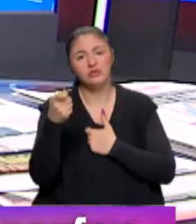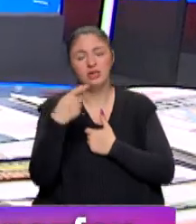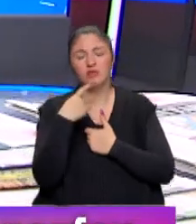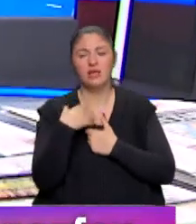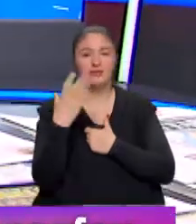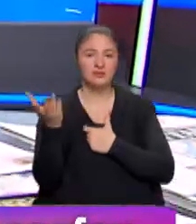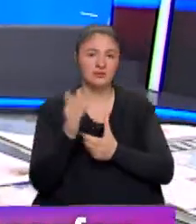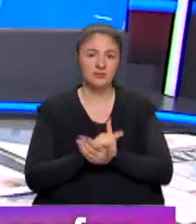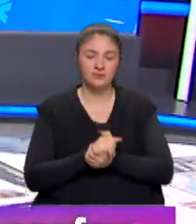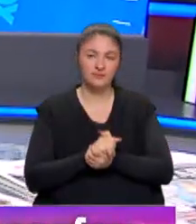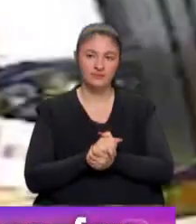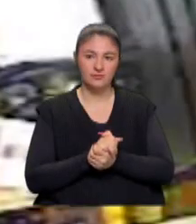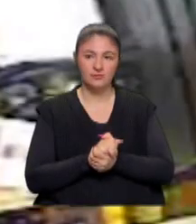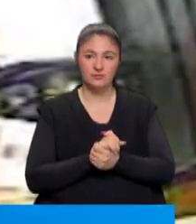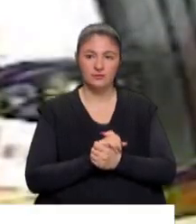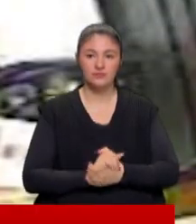kendisi.